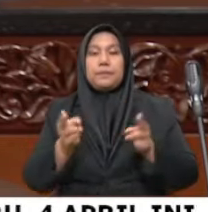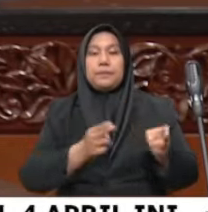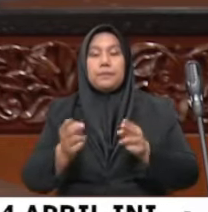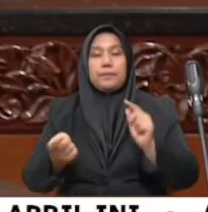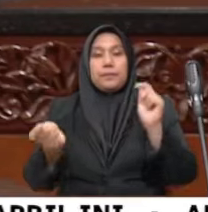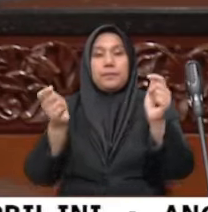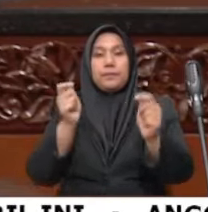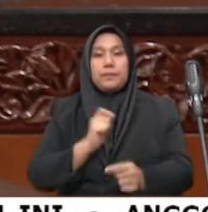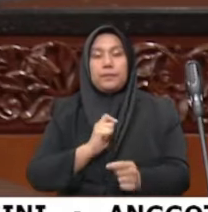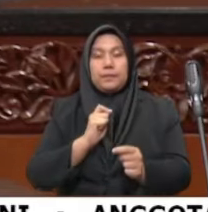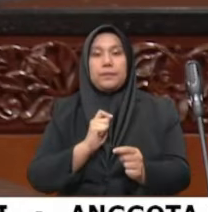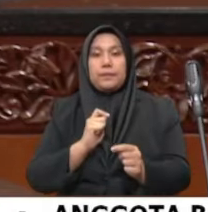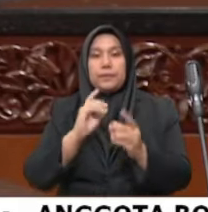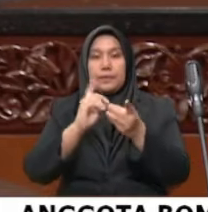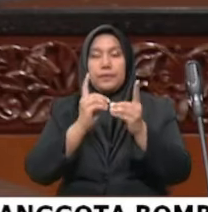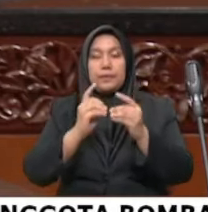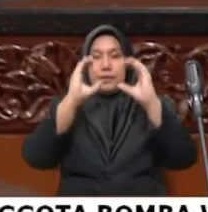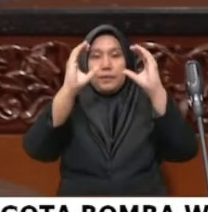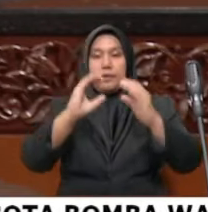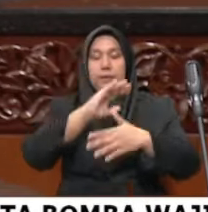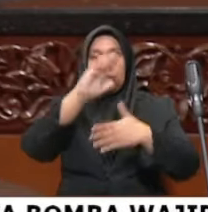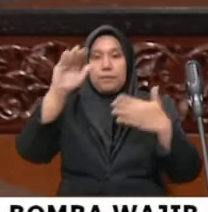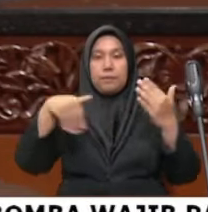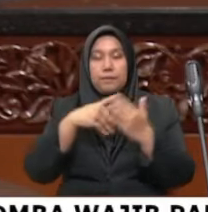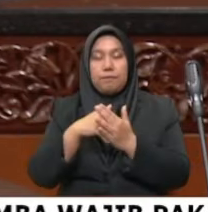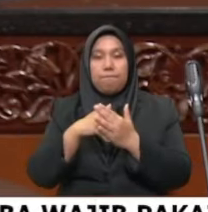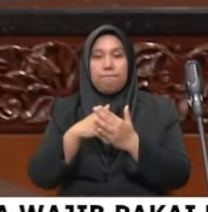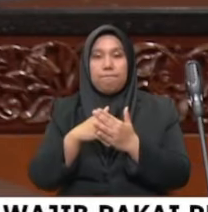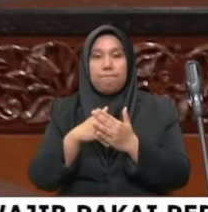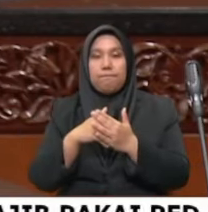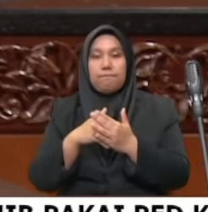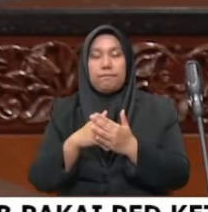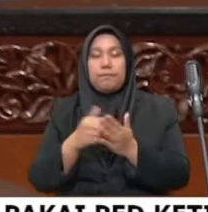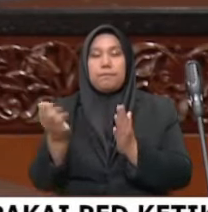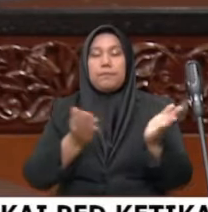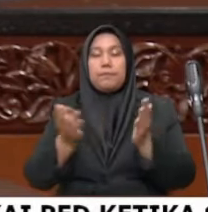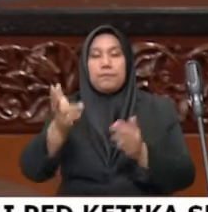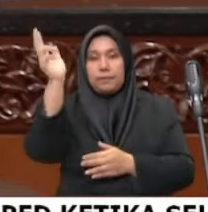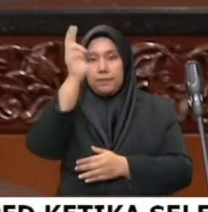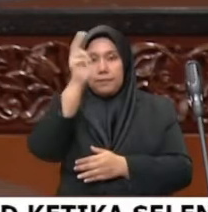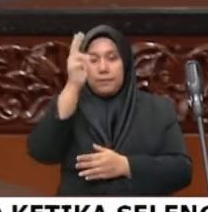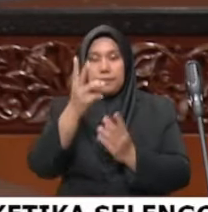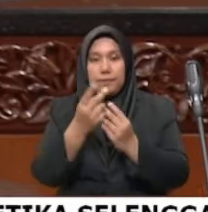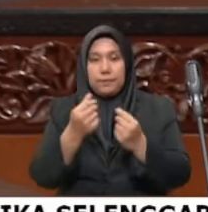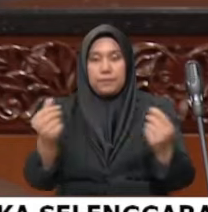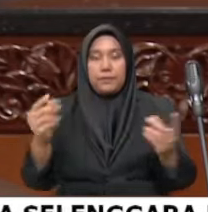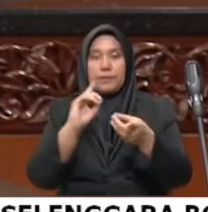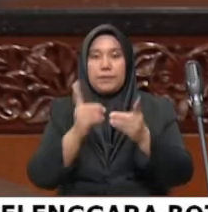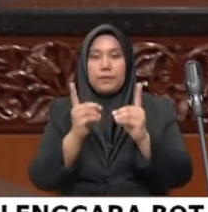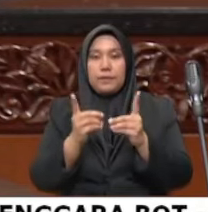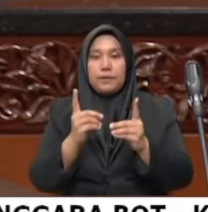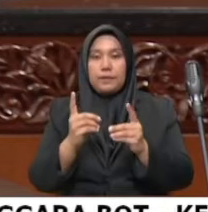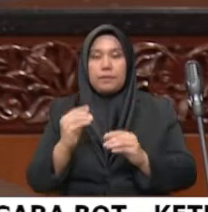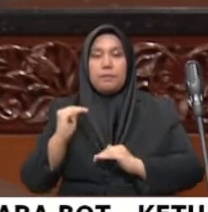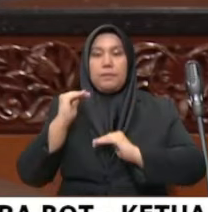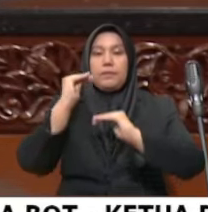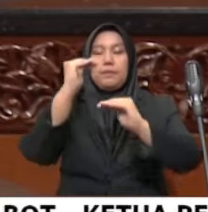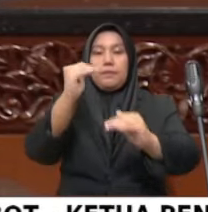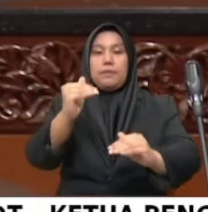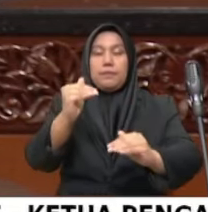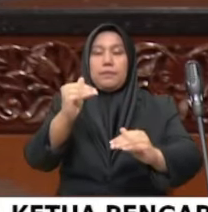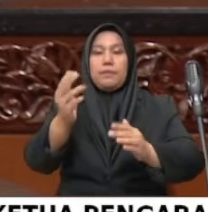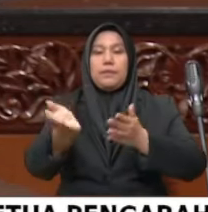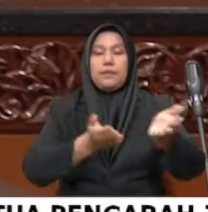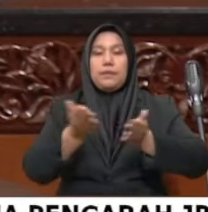transformasi digital secara menyeluruh dan holistik terhadap perkhidmatan kerajaan, melaksanakan penyelesaian digital untuk penyampaian perkhidmatan